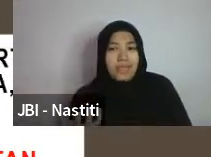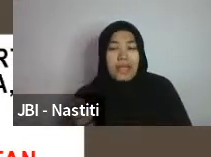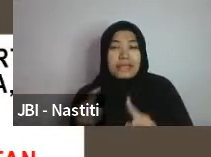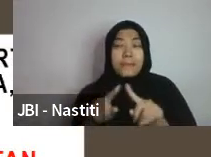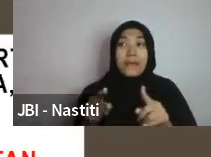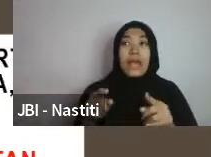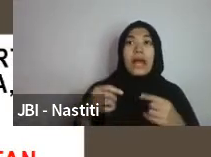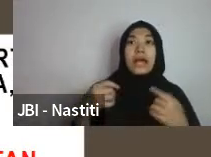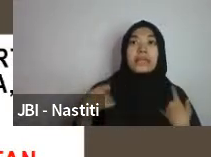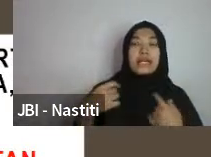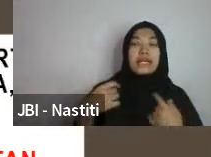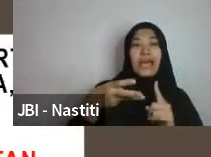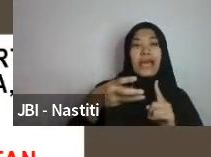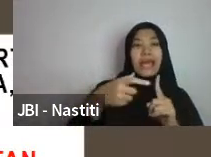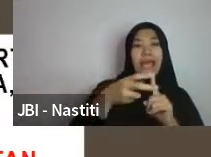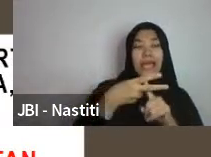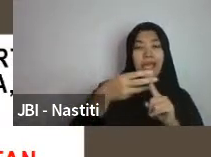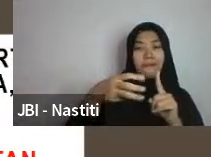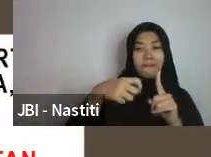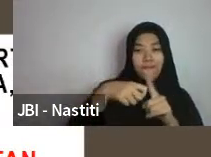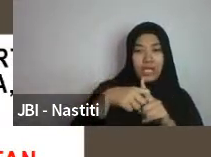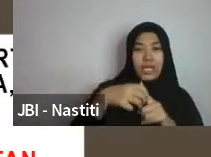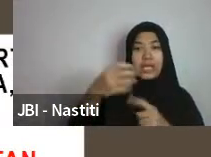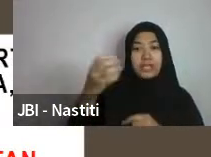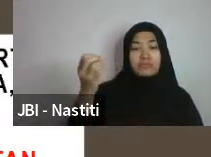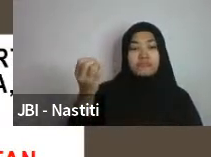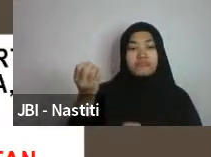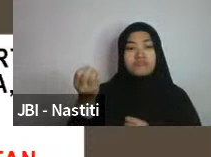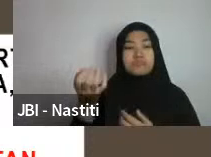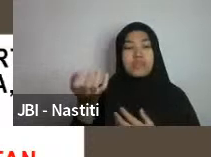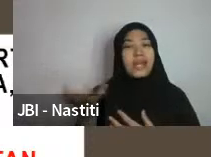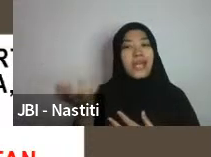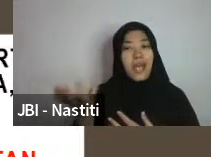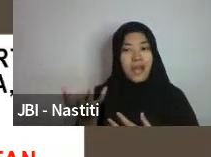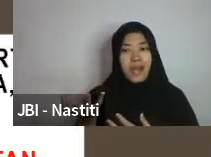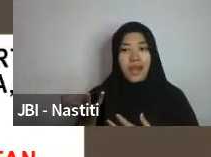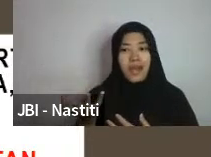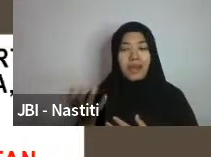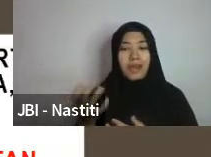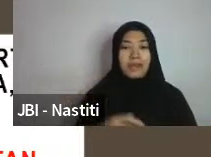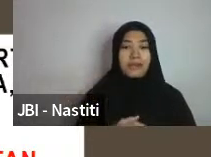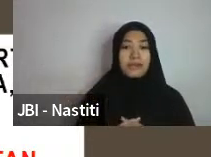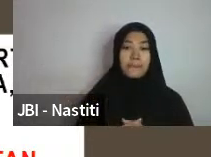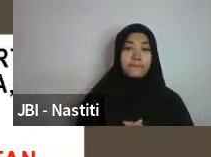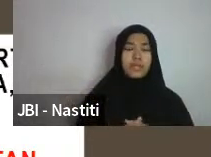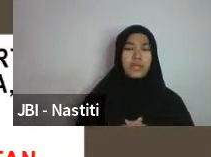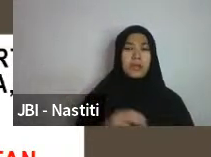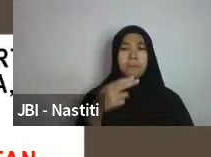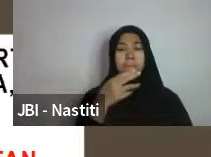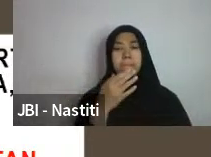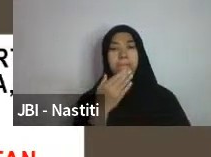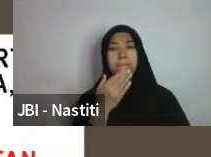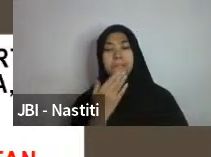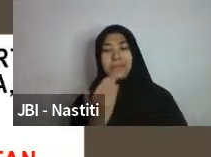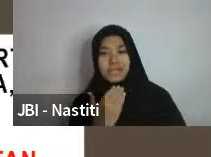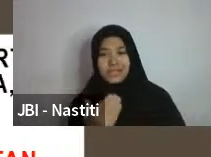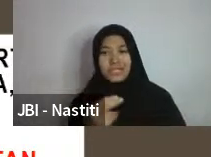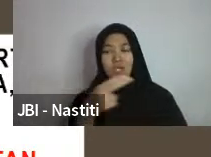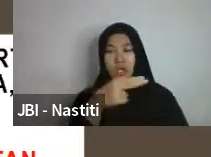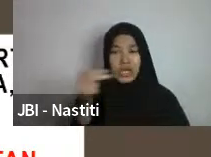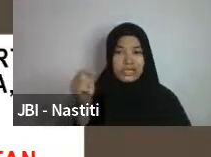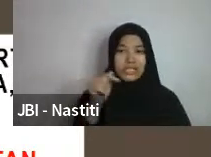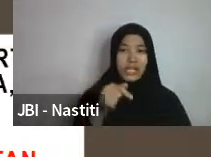Indonesia yang tersedia di puskesmas itu rata-rata obat-obatan generasi lama tuh seperti haloperidol, yang efek sampingnya